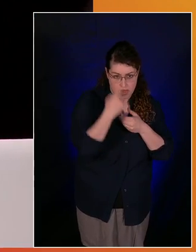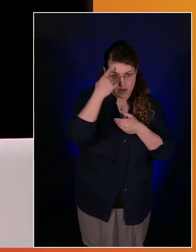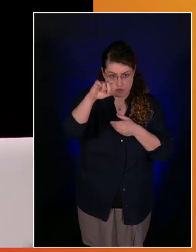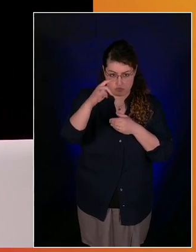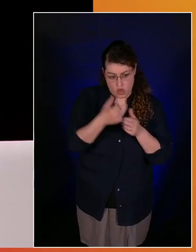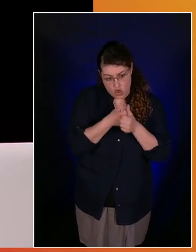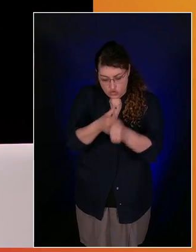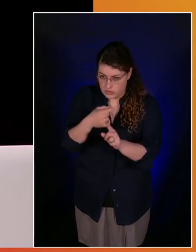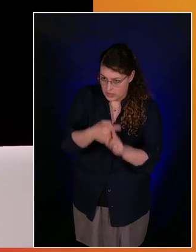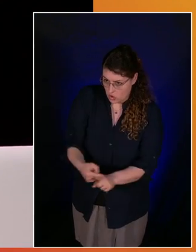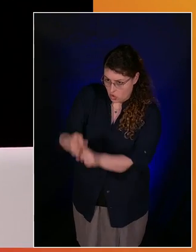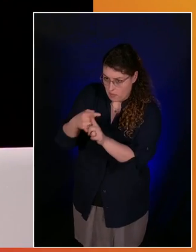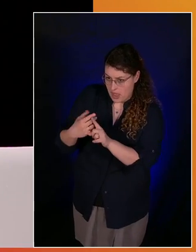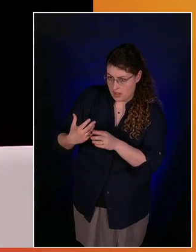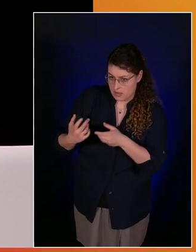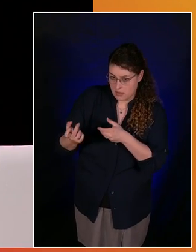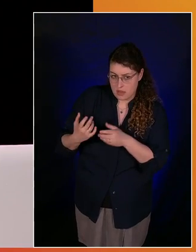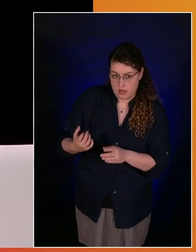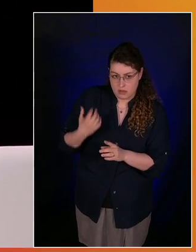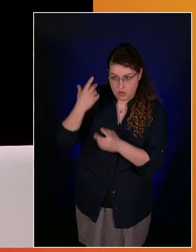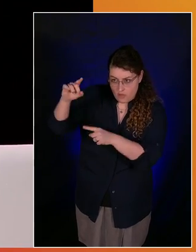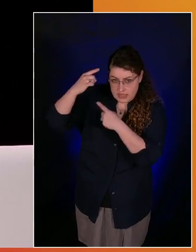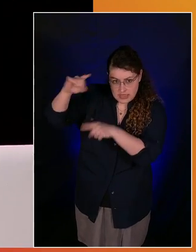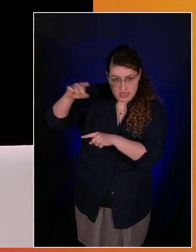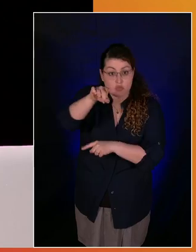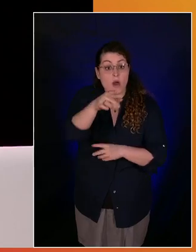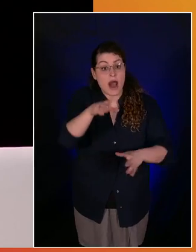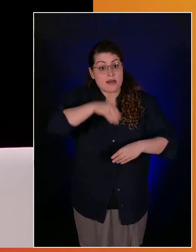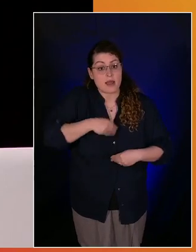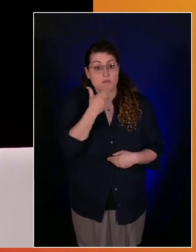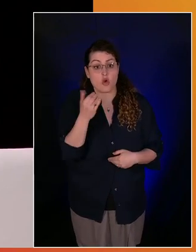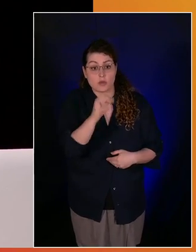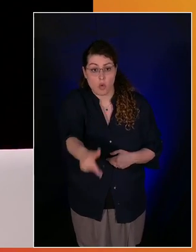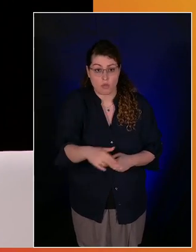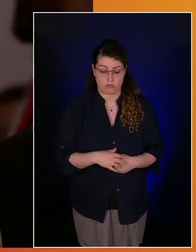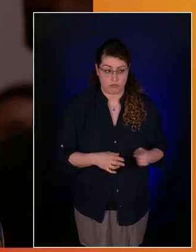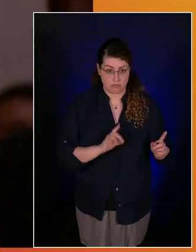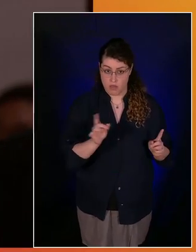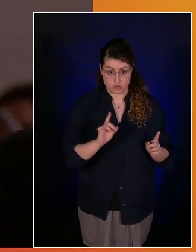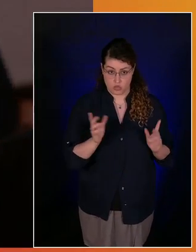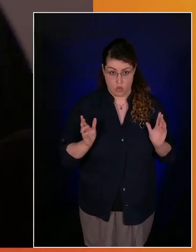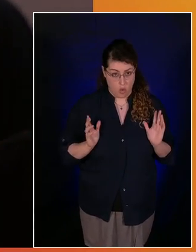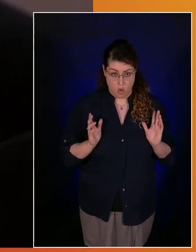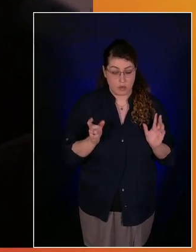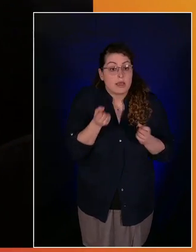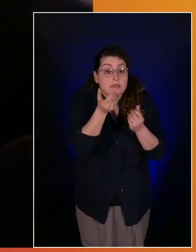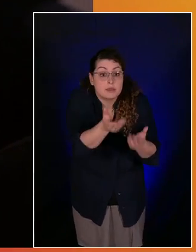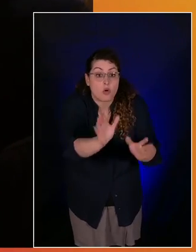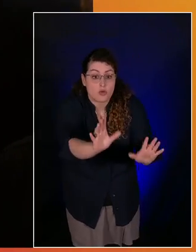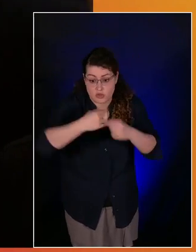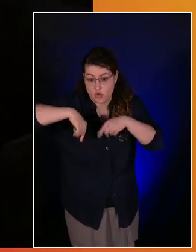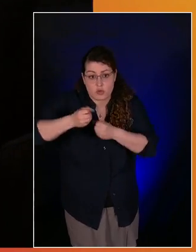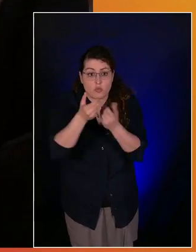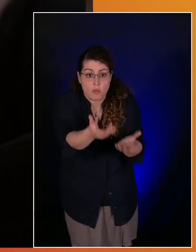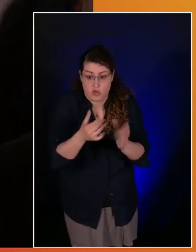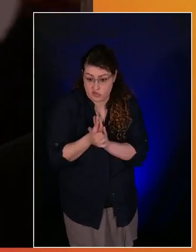revendicatifs te conviendrait mieux ben non c'est une proposition la commission